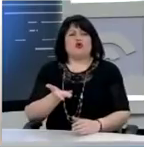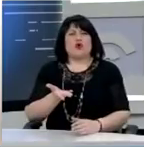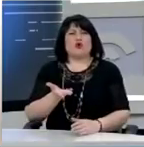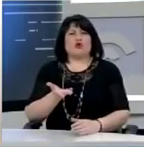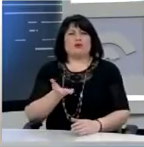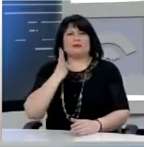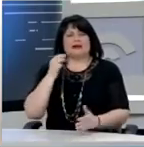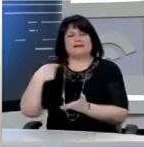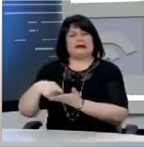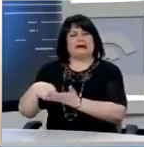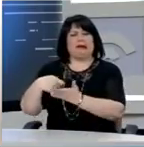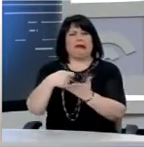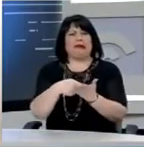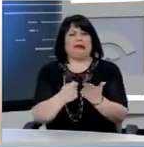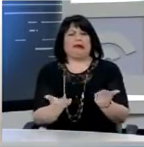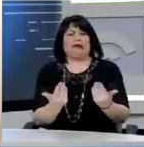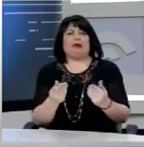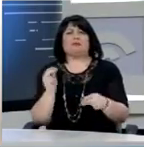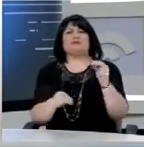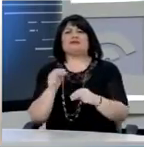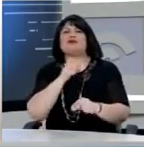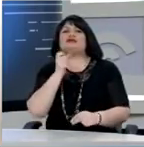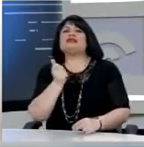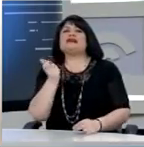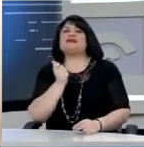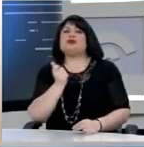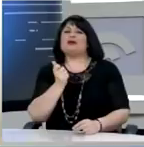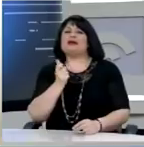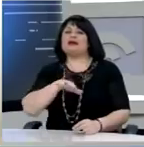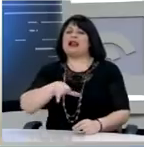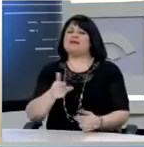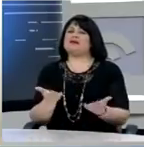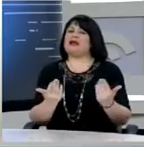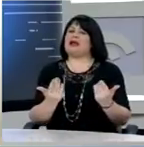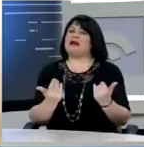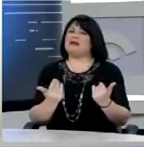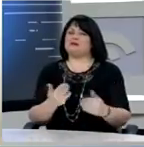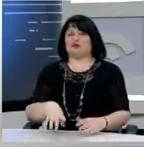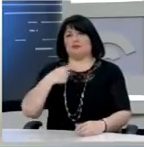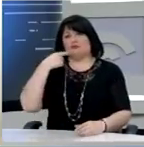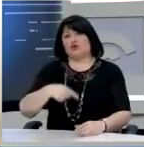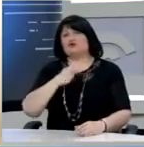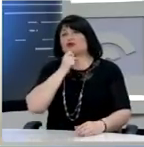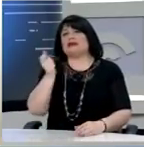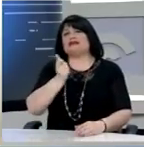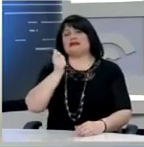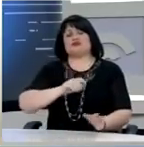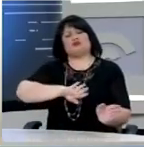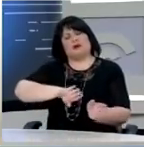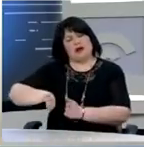εξαγοράσουμε την ψήφο των συνταξιούχων. Μεγάλη προσβολή για τους συνταξιούχους, αλλά το